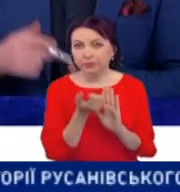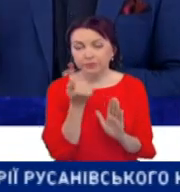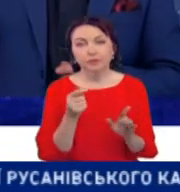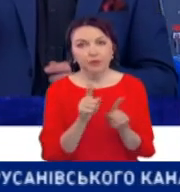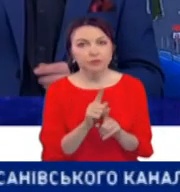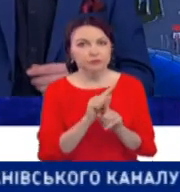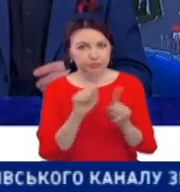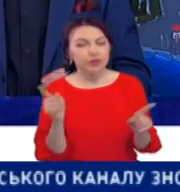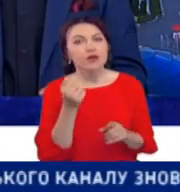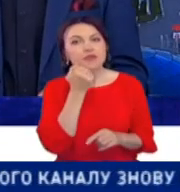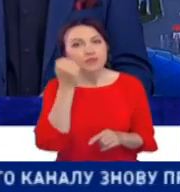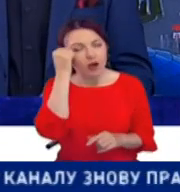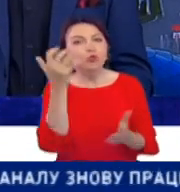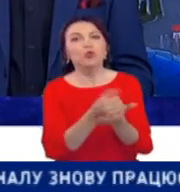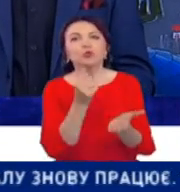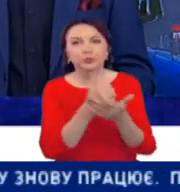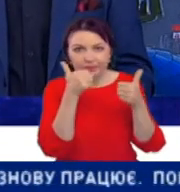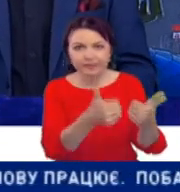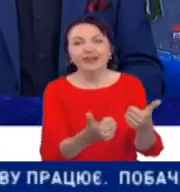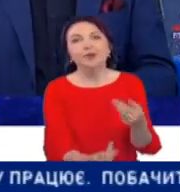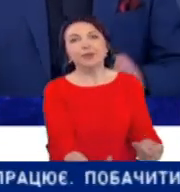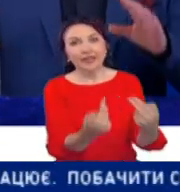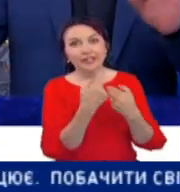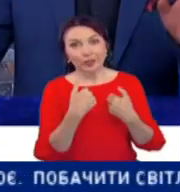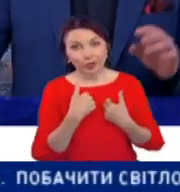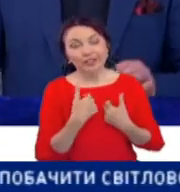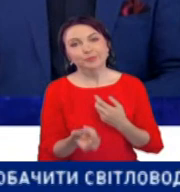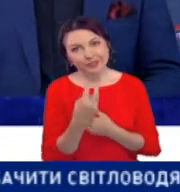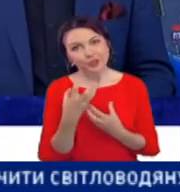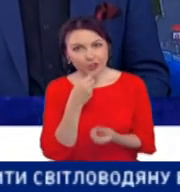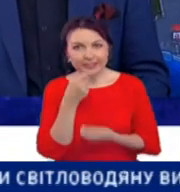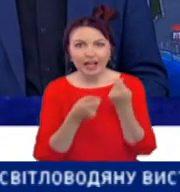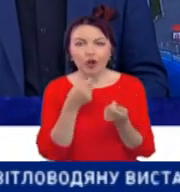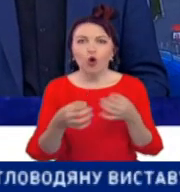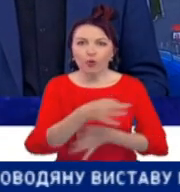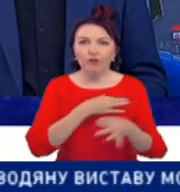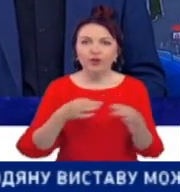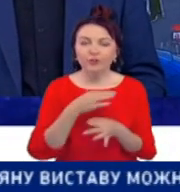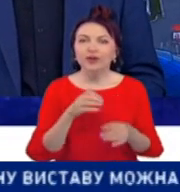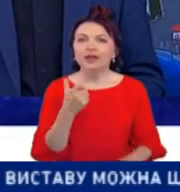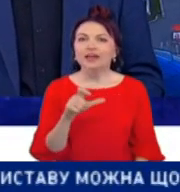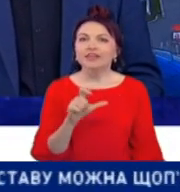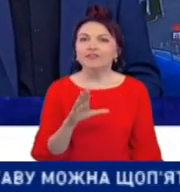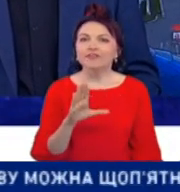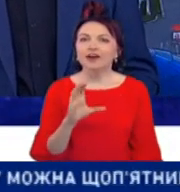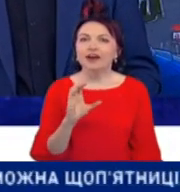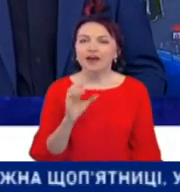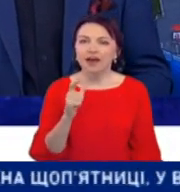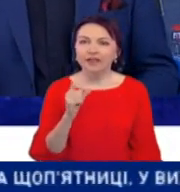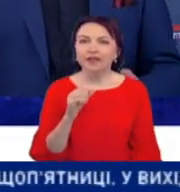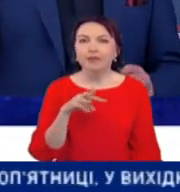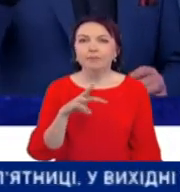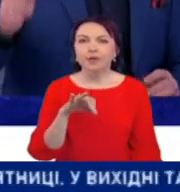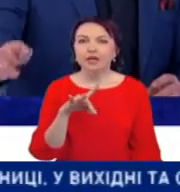Дякую вам щиро, успіху. Приїдете до нас в студію, приїдете і ще детально все це обговоримо. Євген Мироненко, керівник бюро аналітики